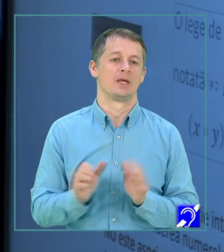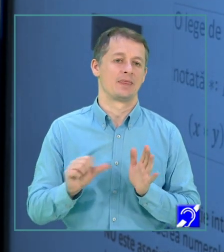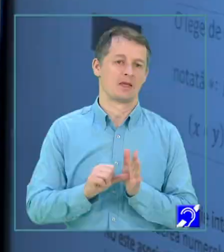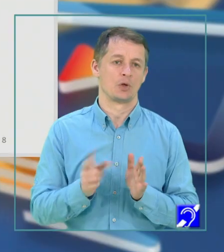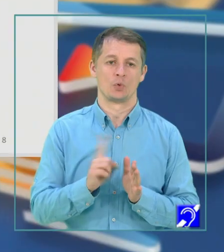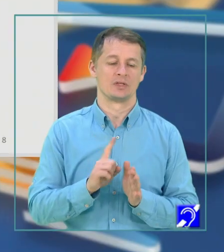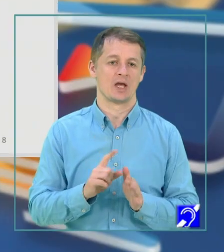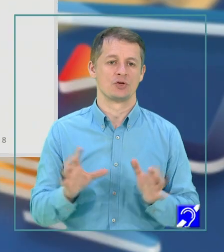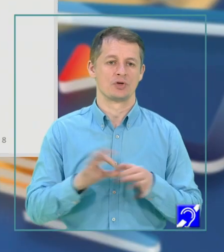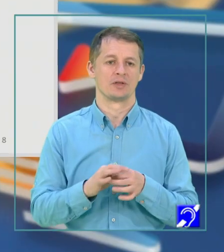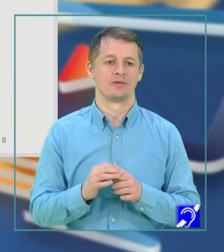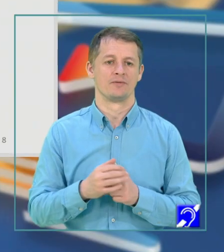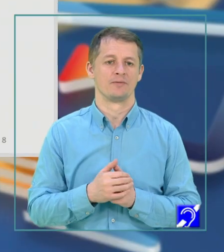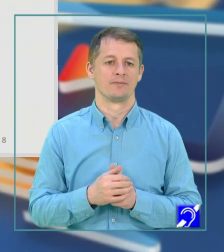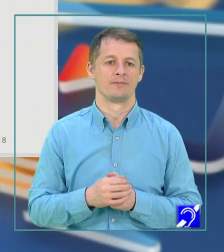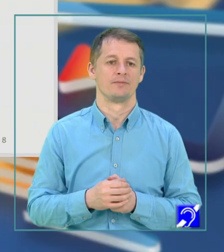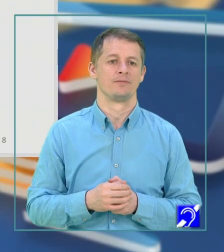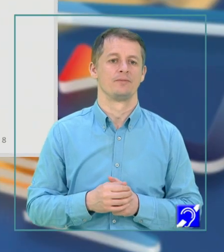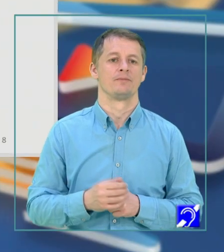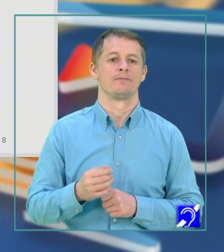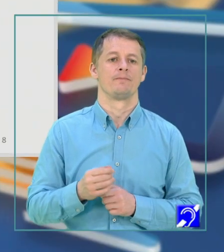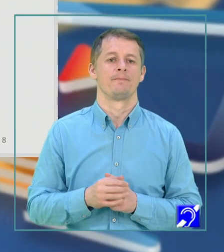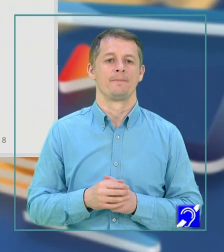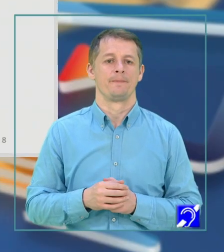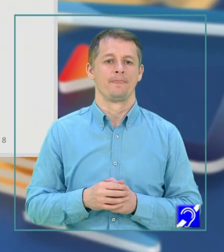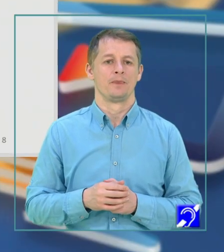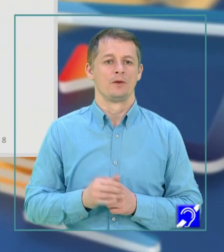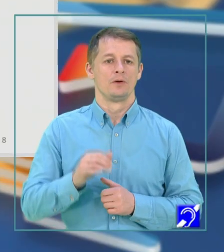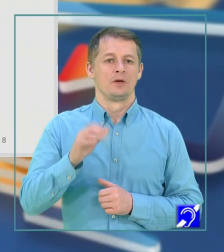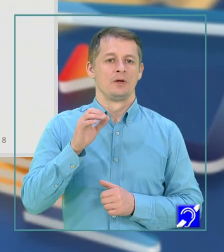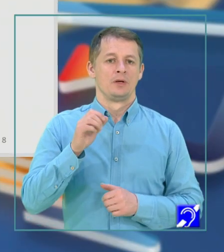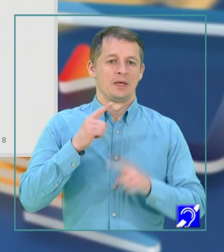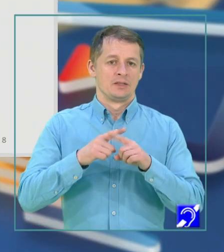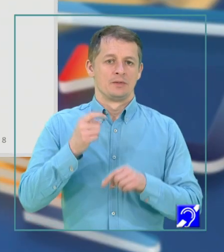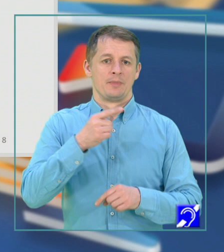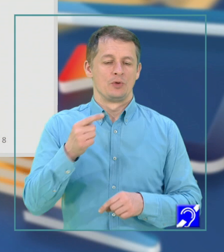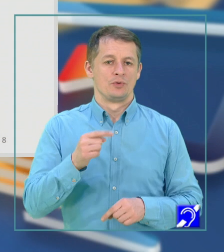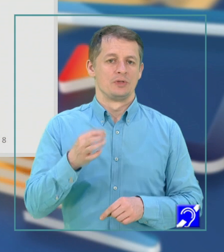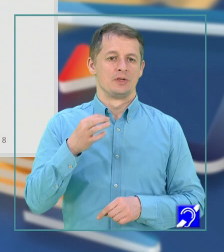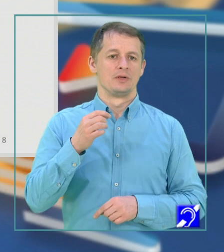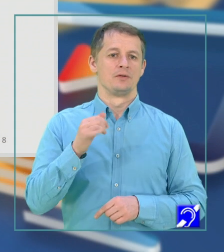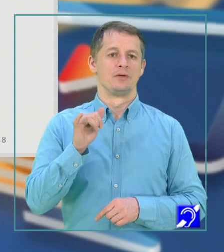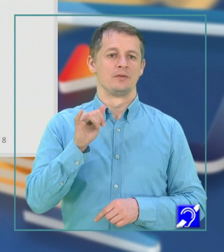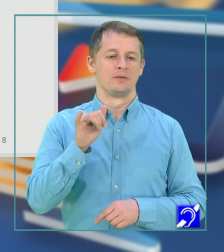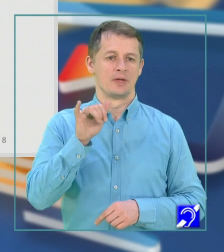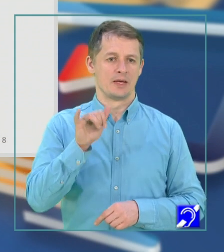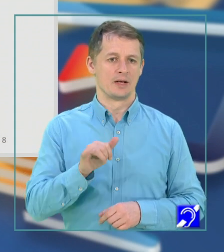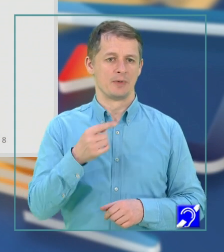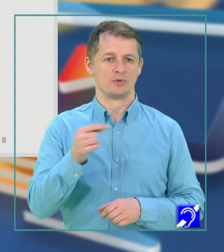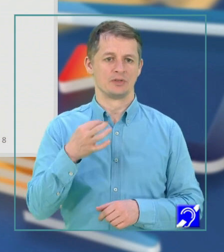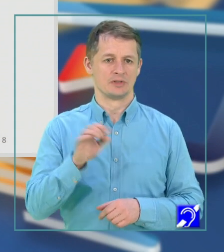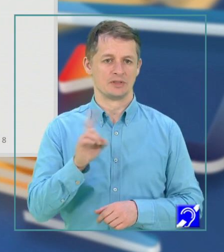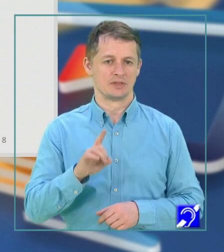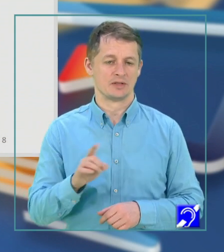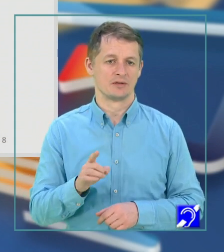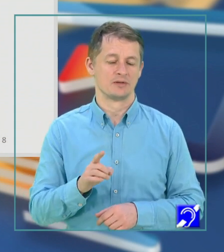că x minus y minus z egal x minus paranteză y minus z se îndeplinește dacă și